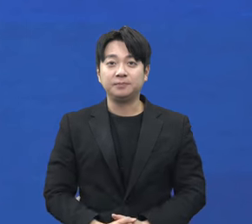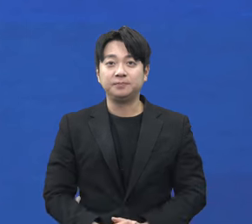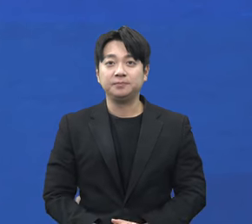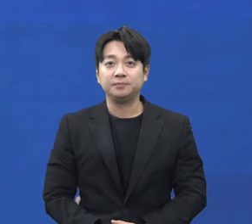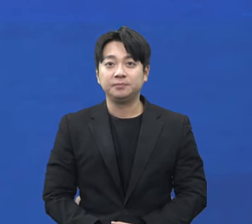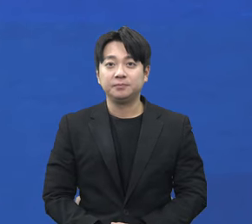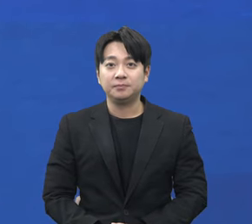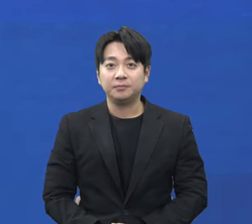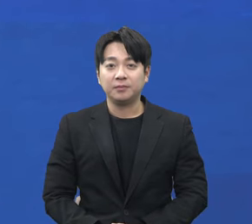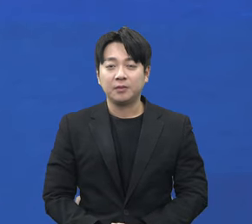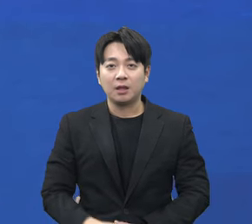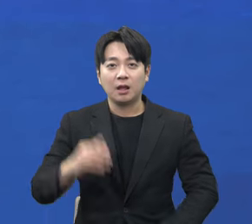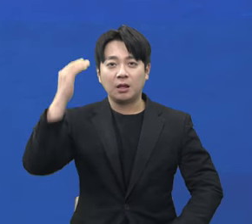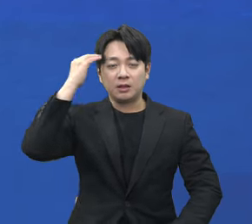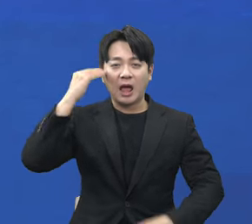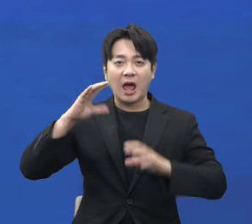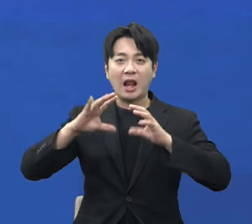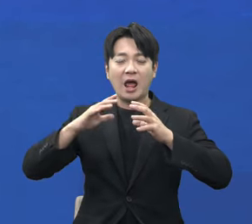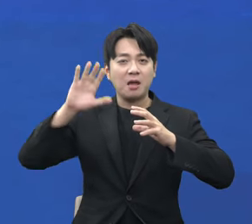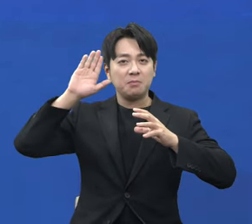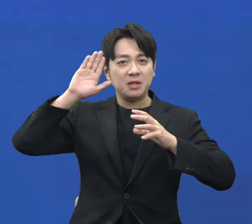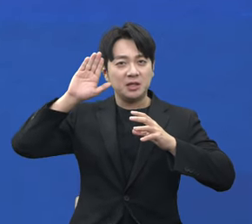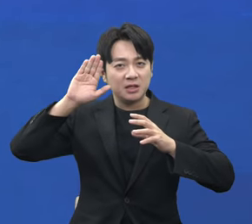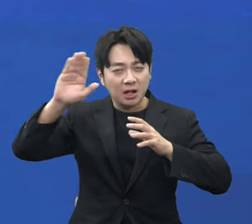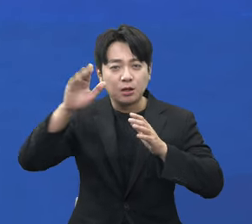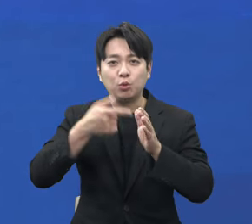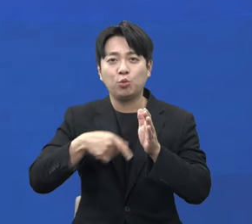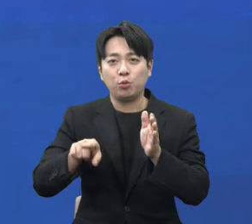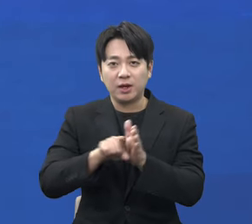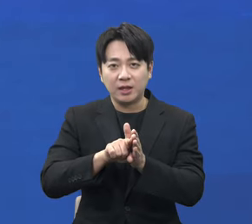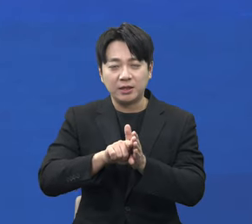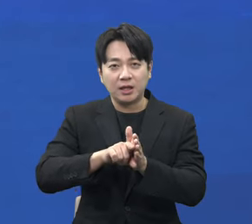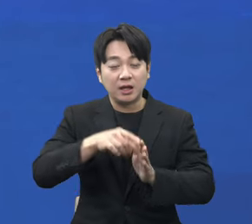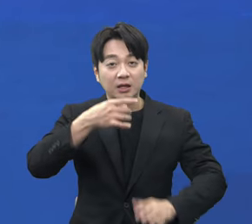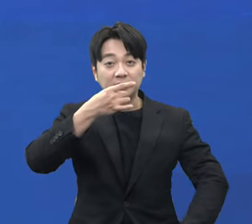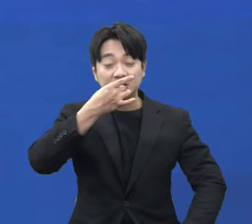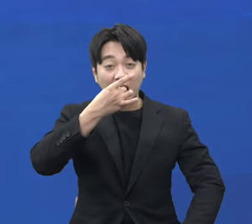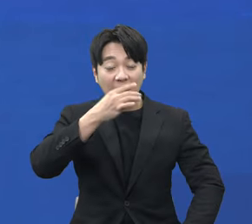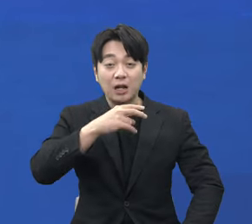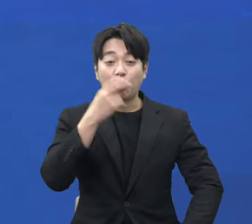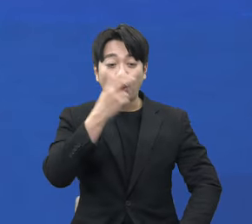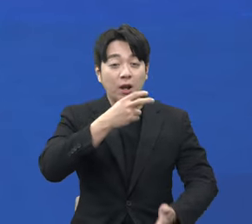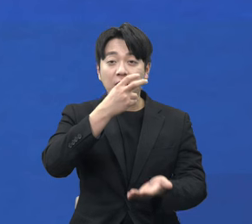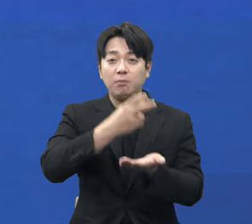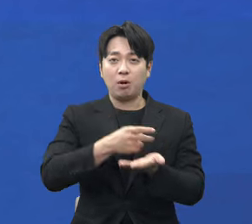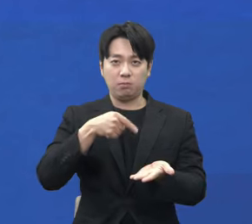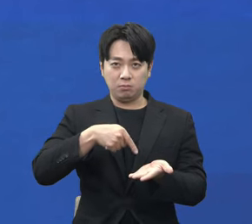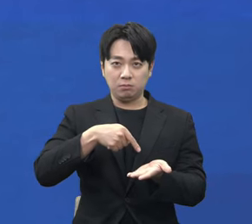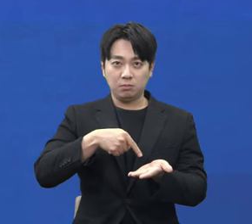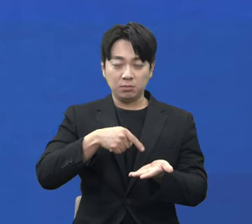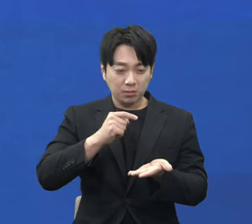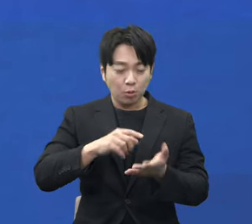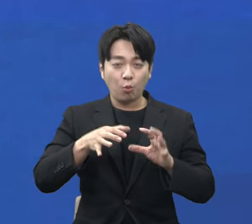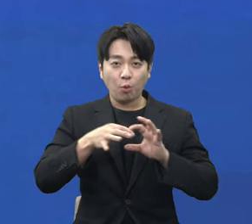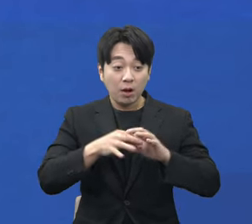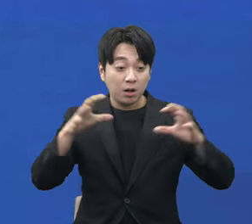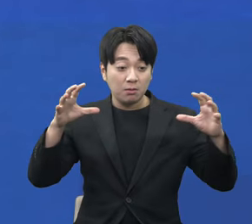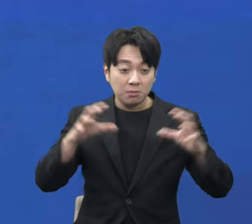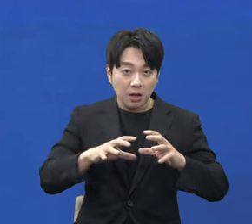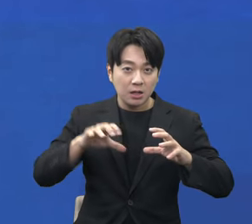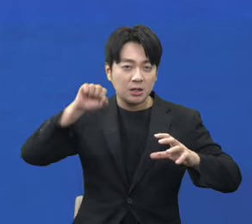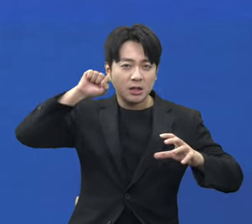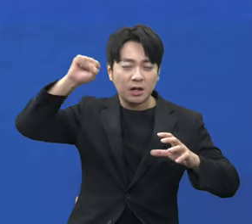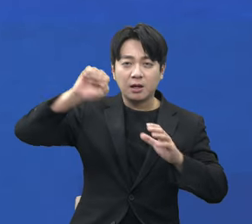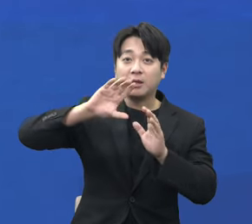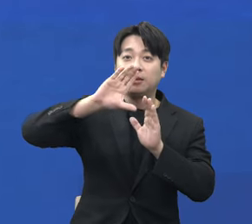현재와 미래가 달린 양곡관리법 촉구 결의안 대회 당시 국회의사당 계단